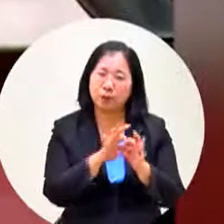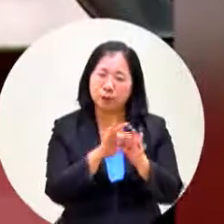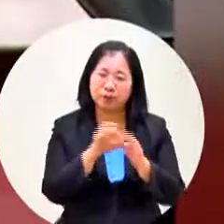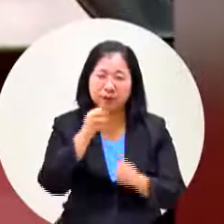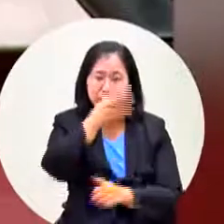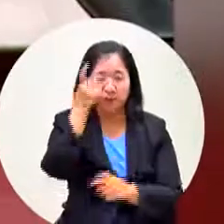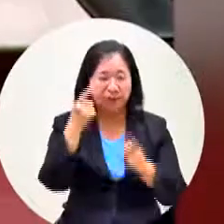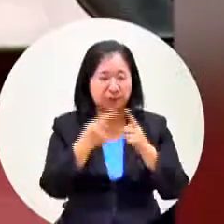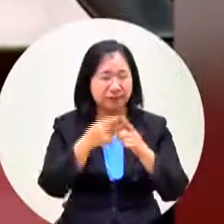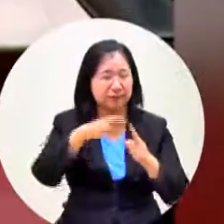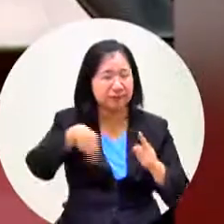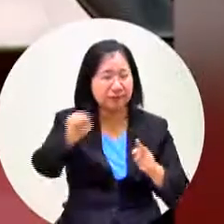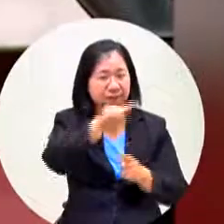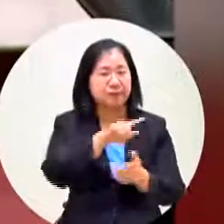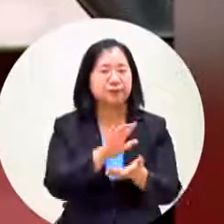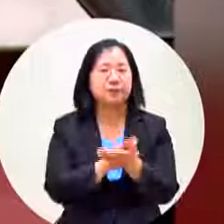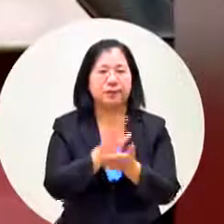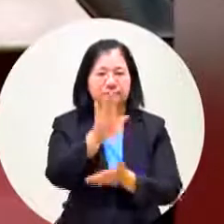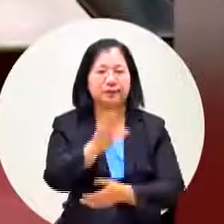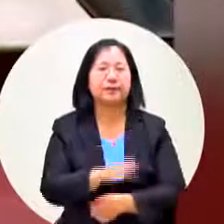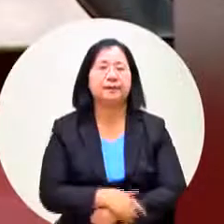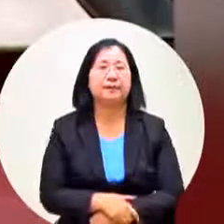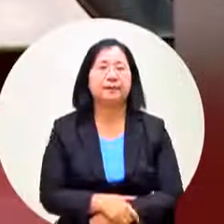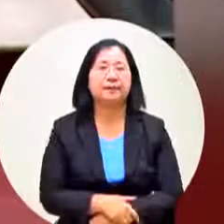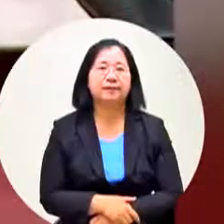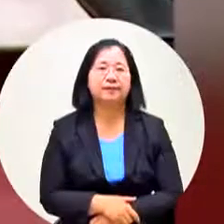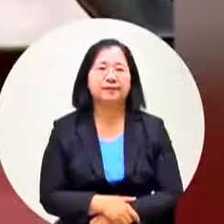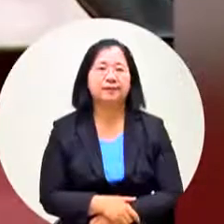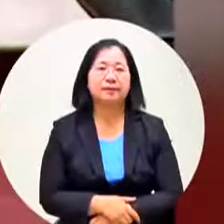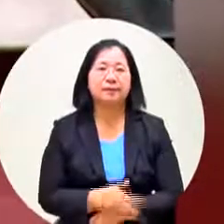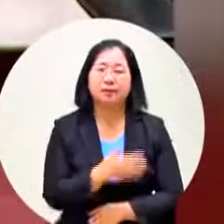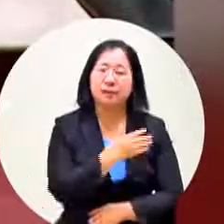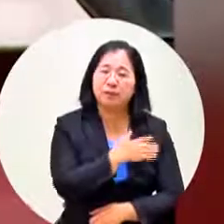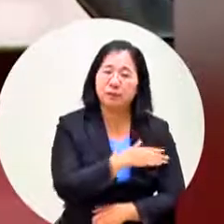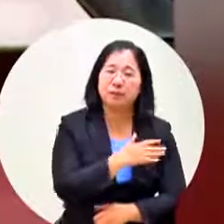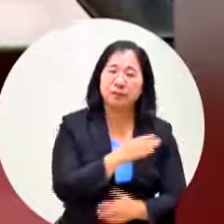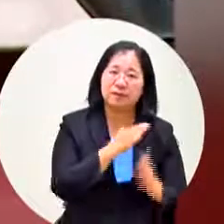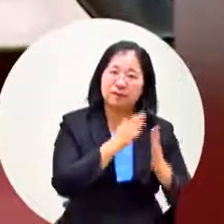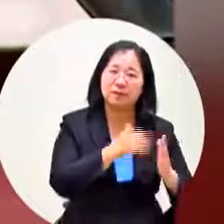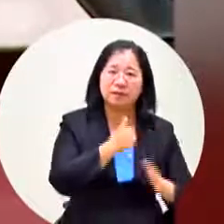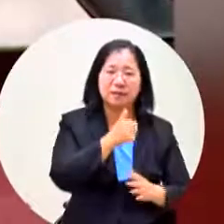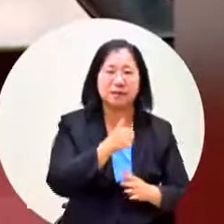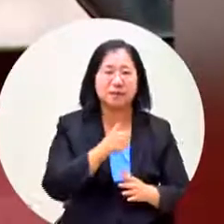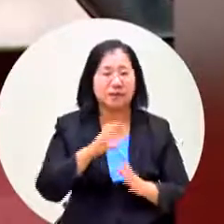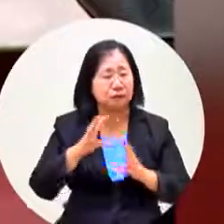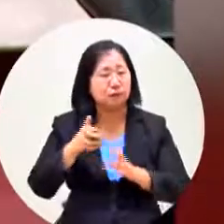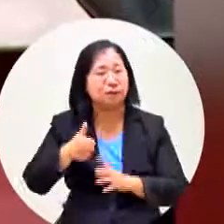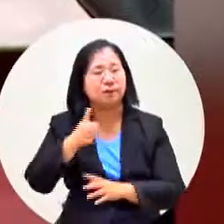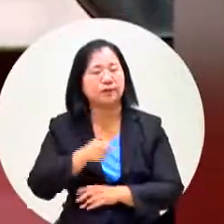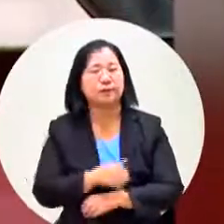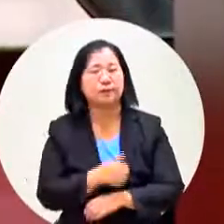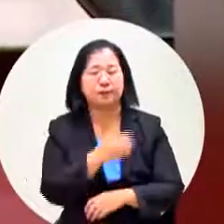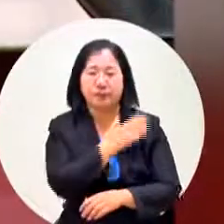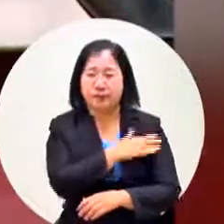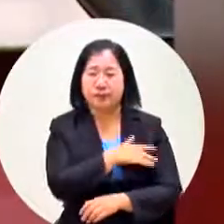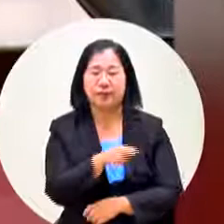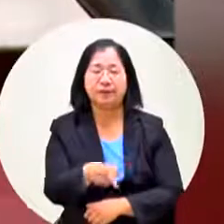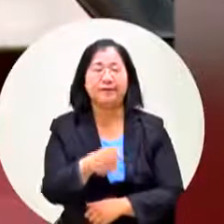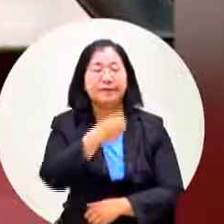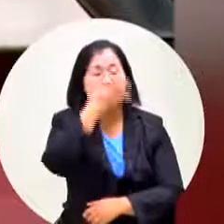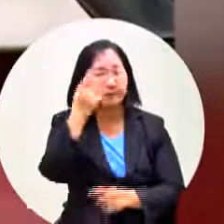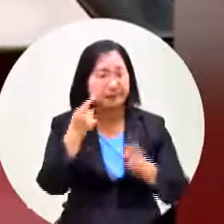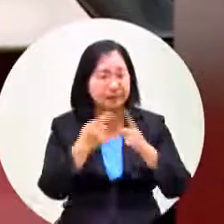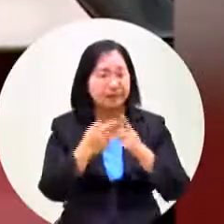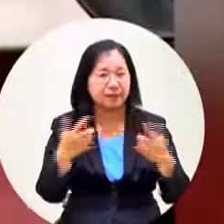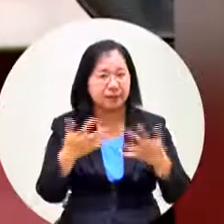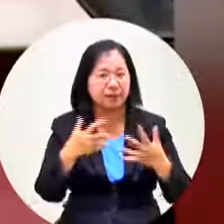长爱多关心咱少年人吼，诶，这个未来啦吼。不管是你做